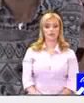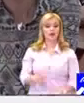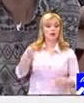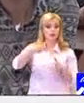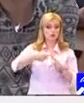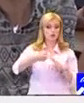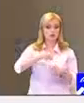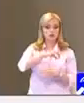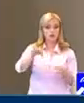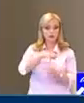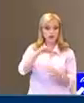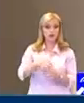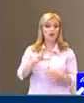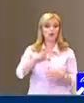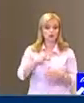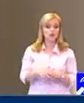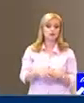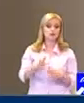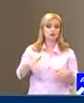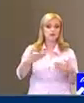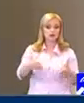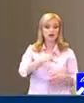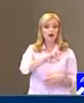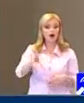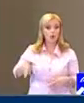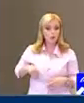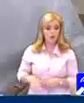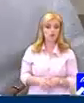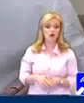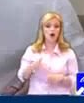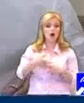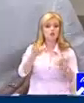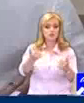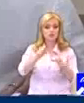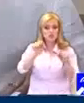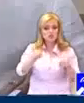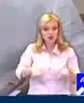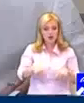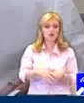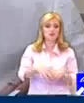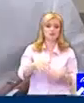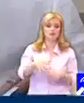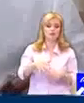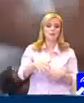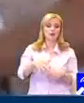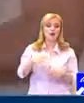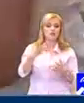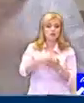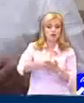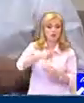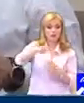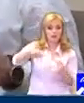Avantajele proiectului Diaspora Invest au fost prezentate la Cahul. Acesta oferă cetățenilor din diaspora șansă de a lansa o afacere în România.